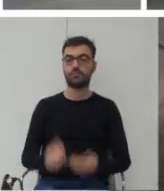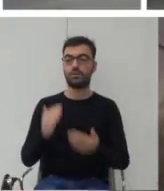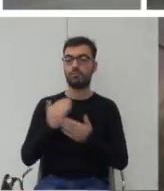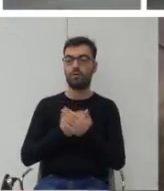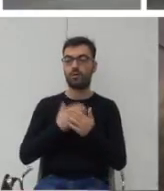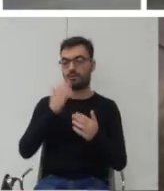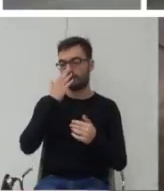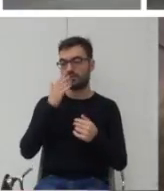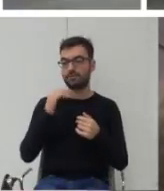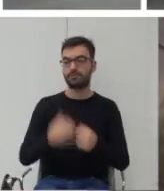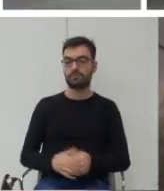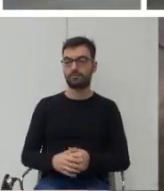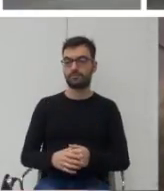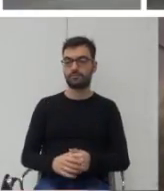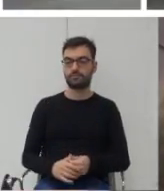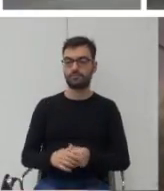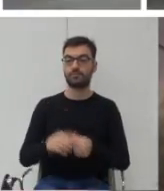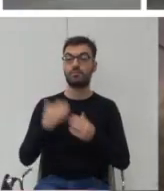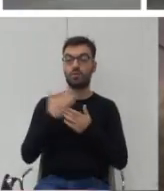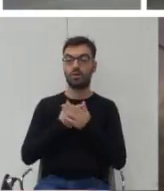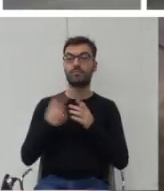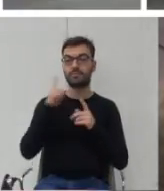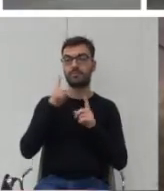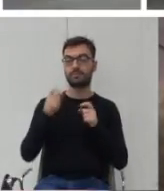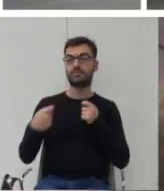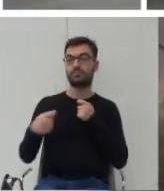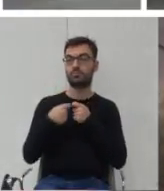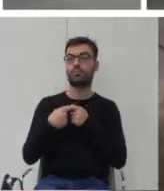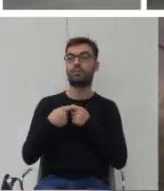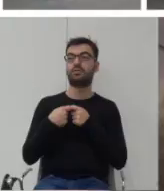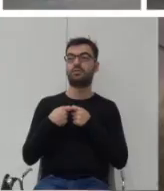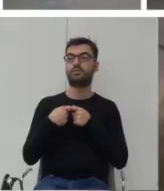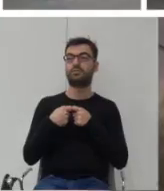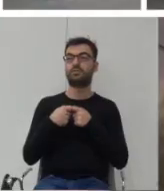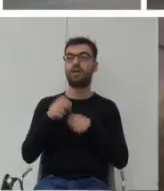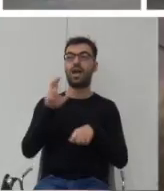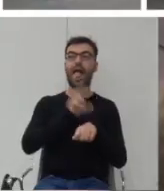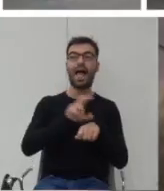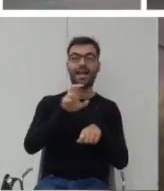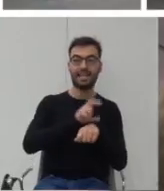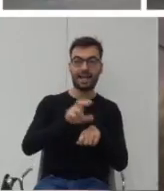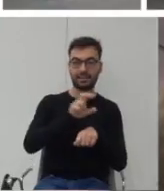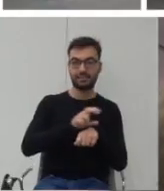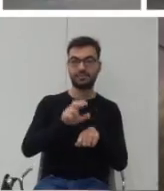ten program został opracowany we współpracy pomiędzy